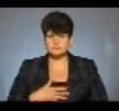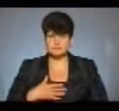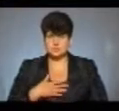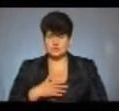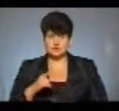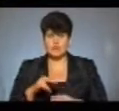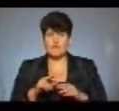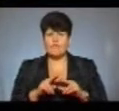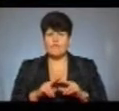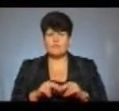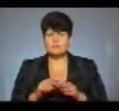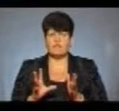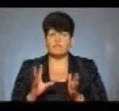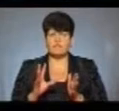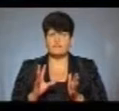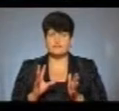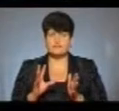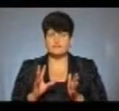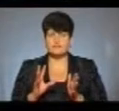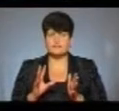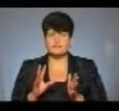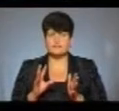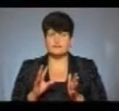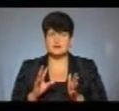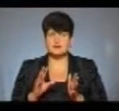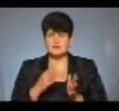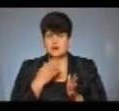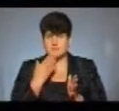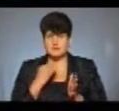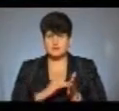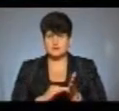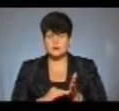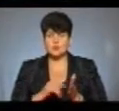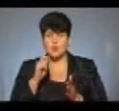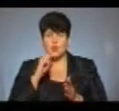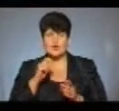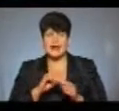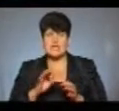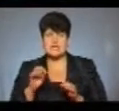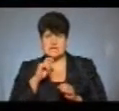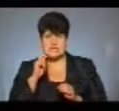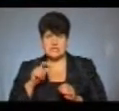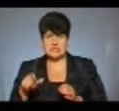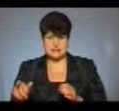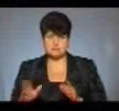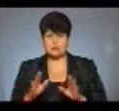в паспортах нас не написано національність, що він українець, бо ми тільки говоримо, буде продаватися